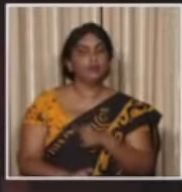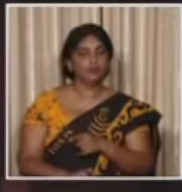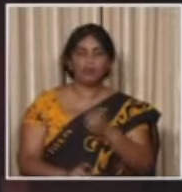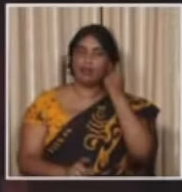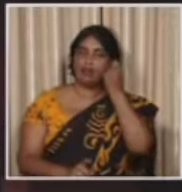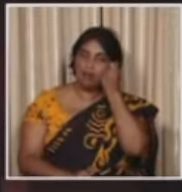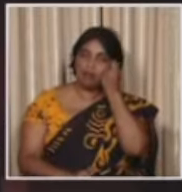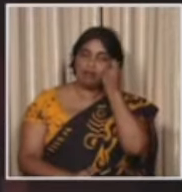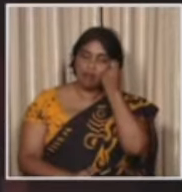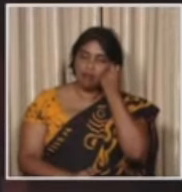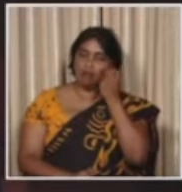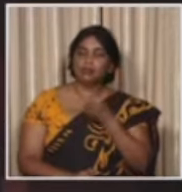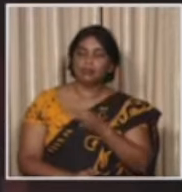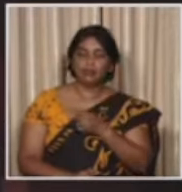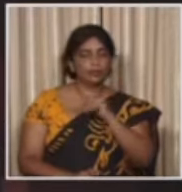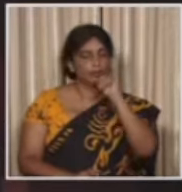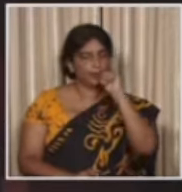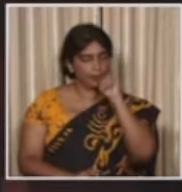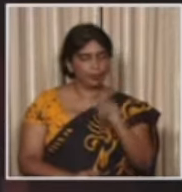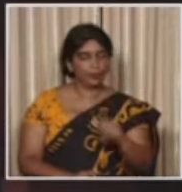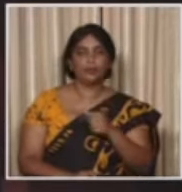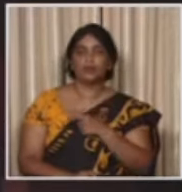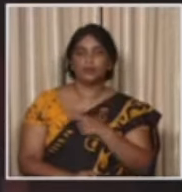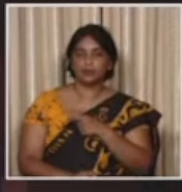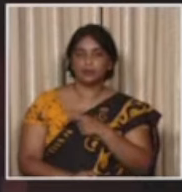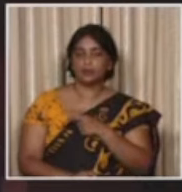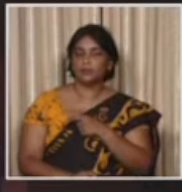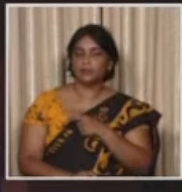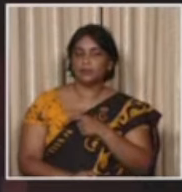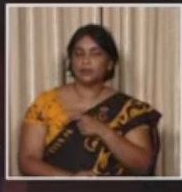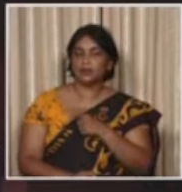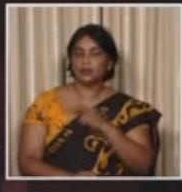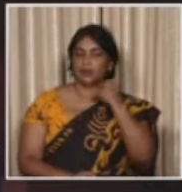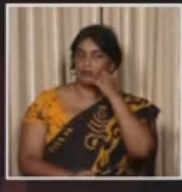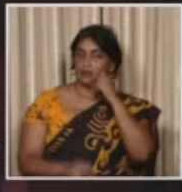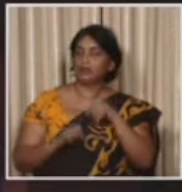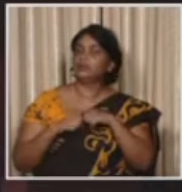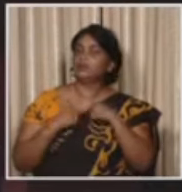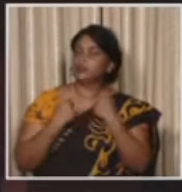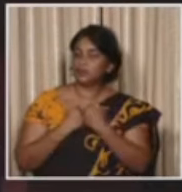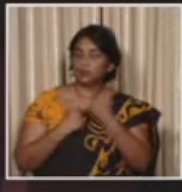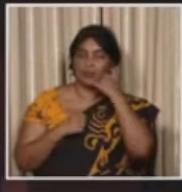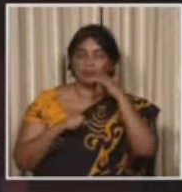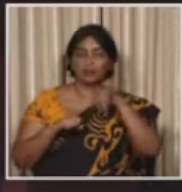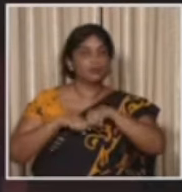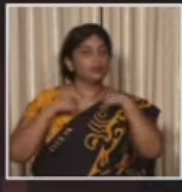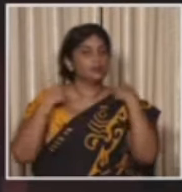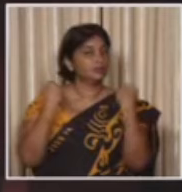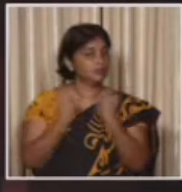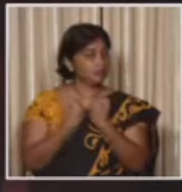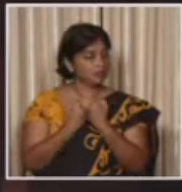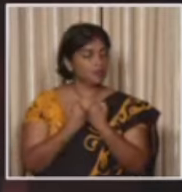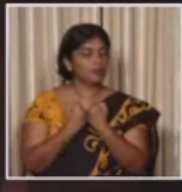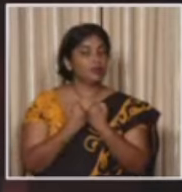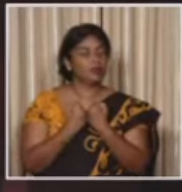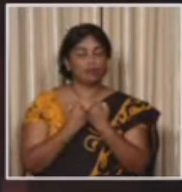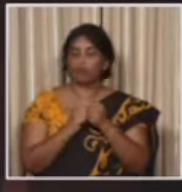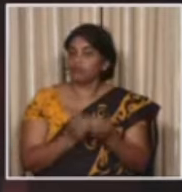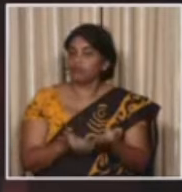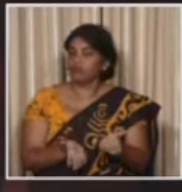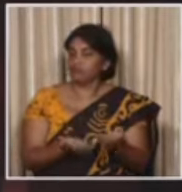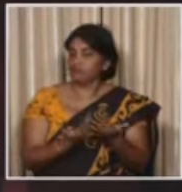සංකල්ප ඇත්ත වශයෙන්ම සමගි ජන බලවේගයත්, සමගි ජන සන්ධානයත්